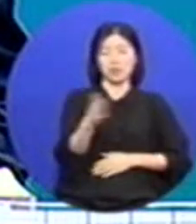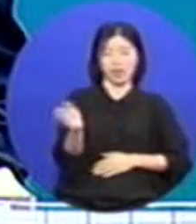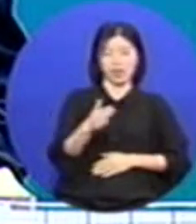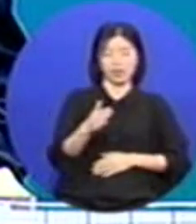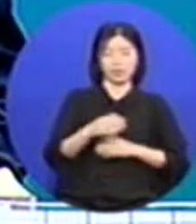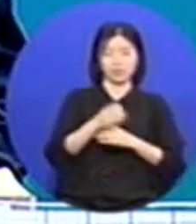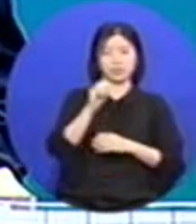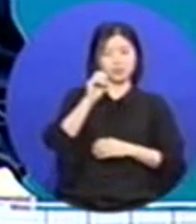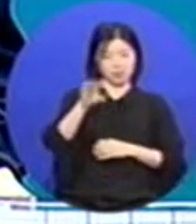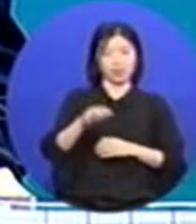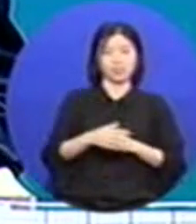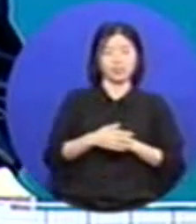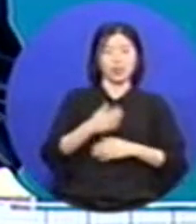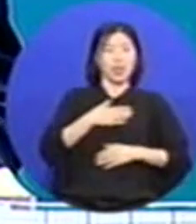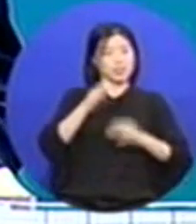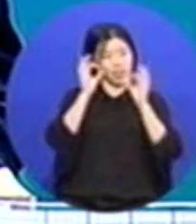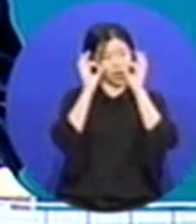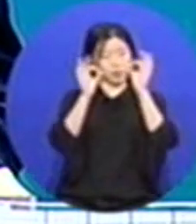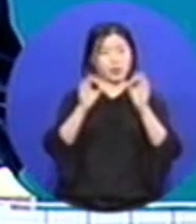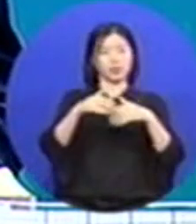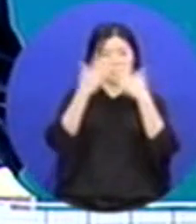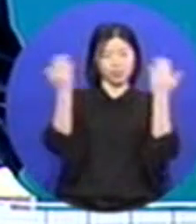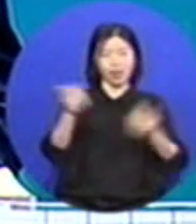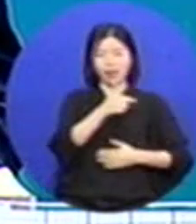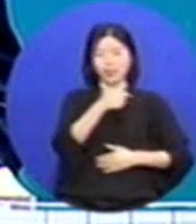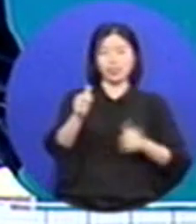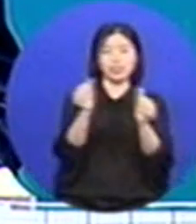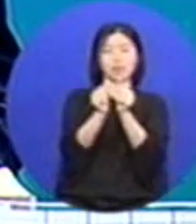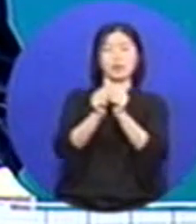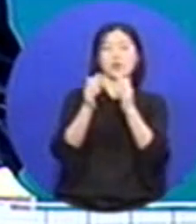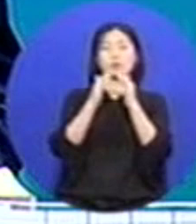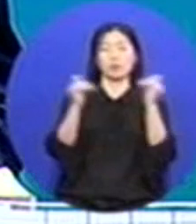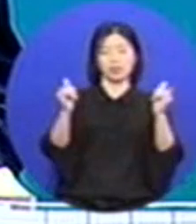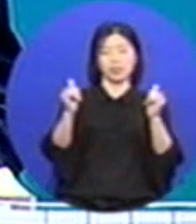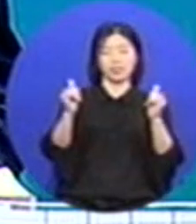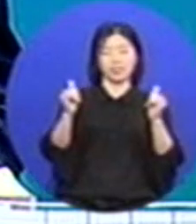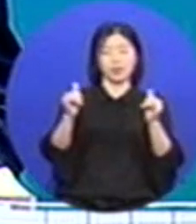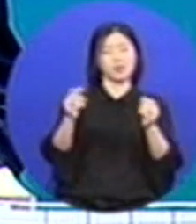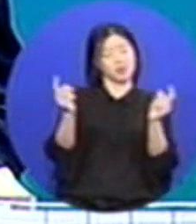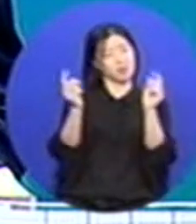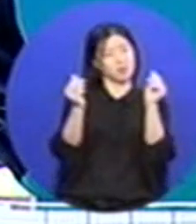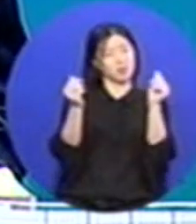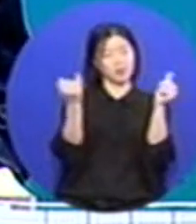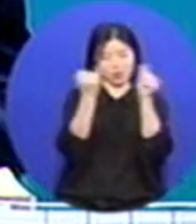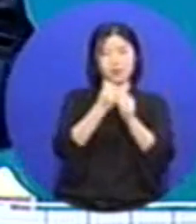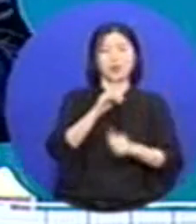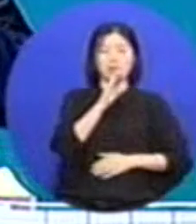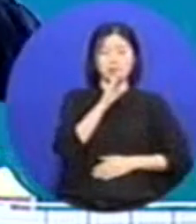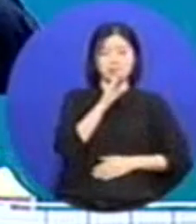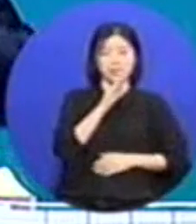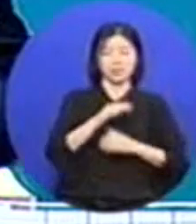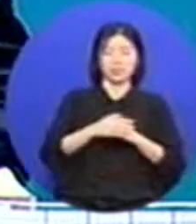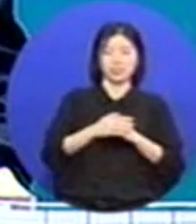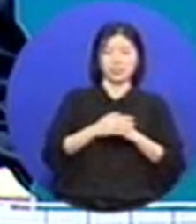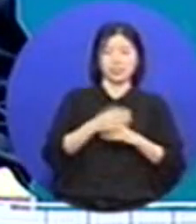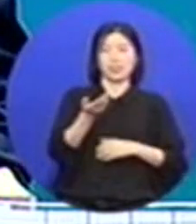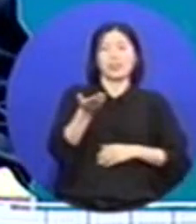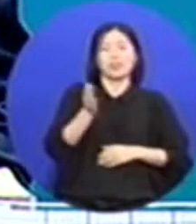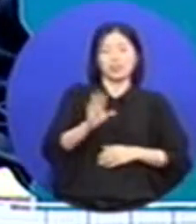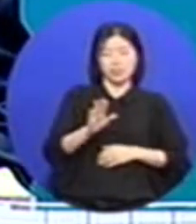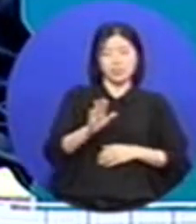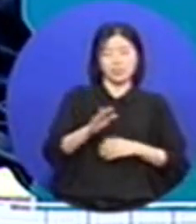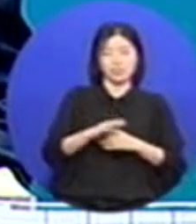제가 보기에는 다 대단한 남자들과 살아 놓고 대단한 함 나는 없더라 그러니 어떻게 순종